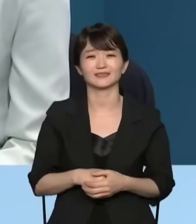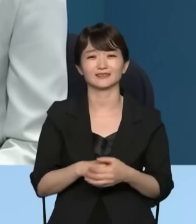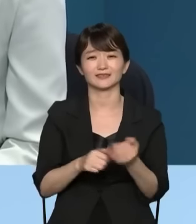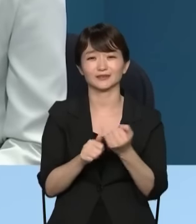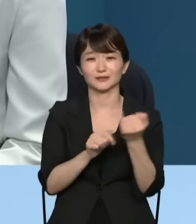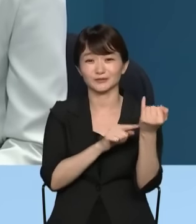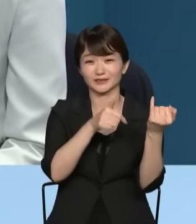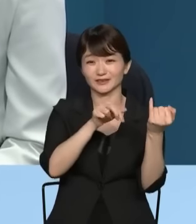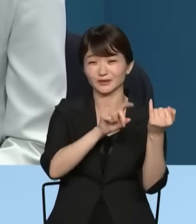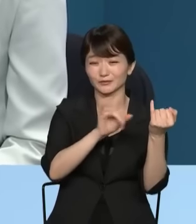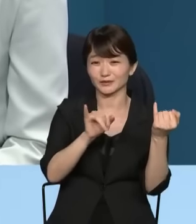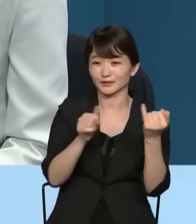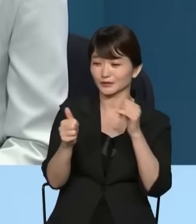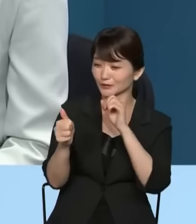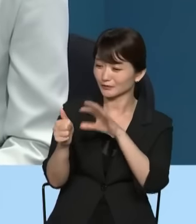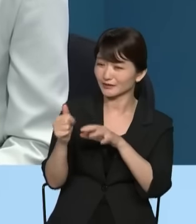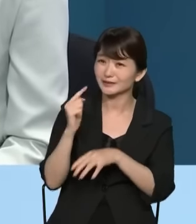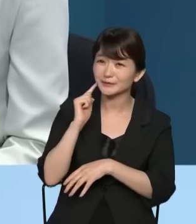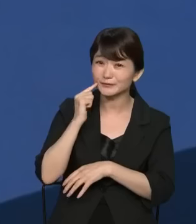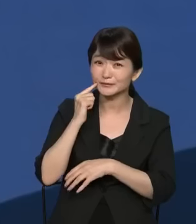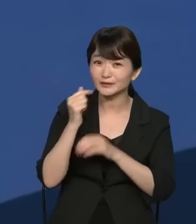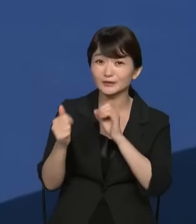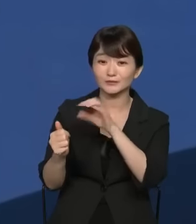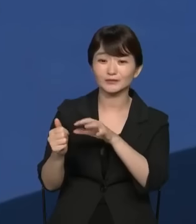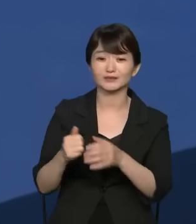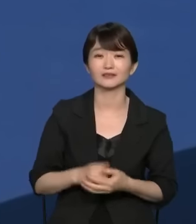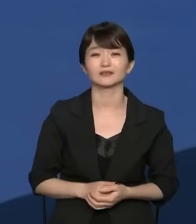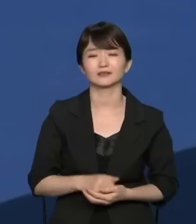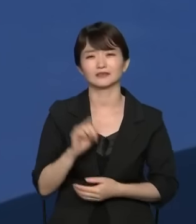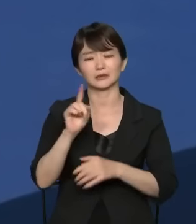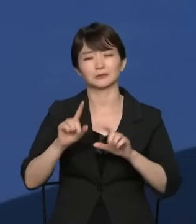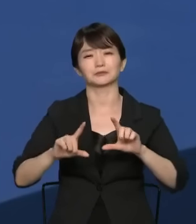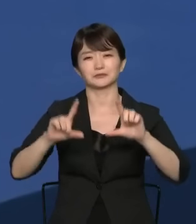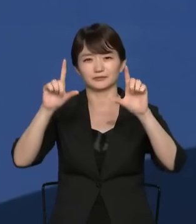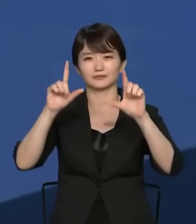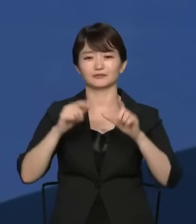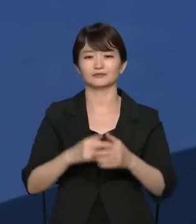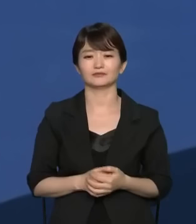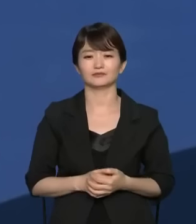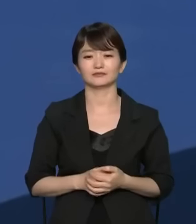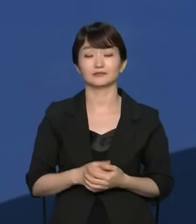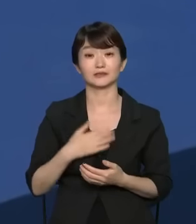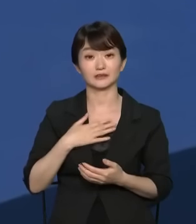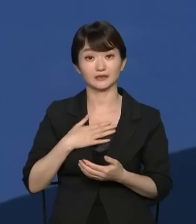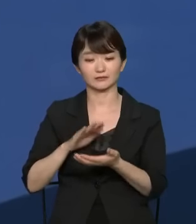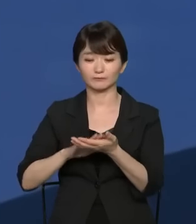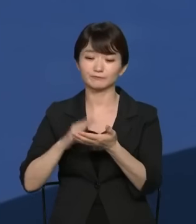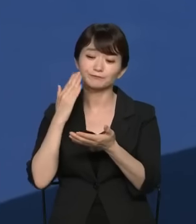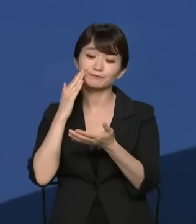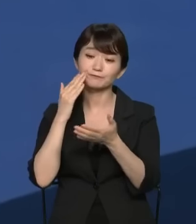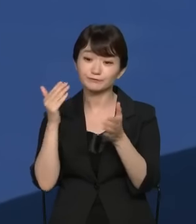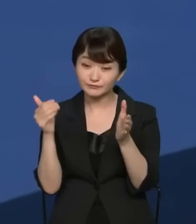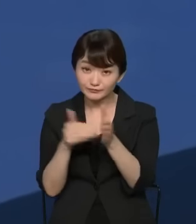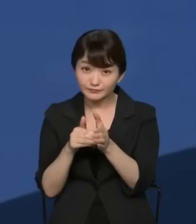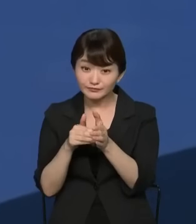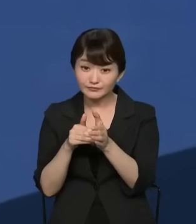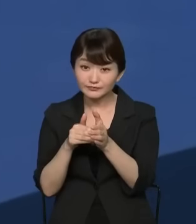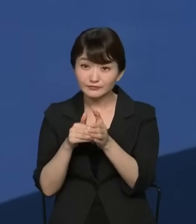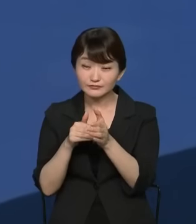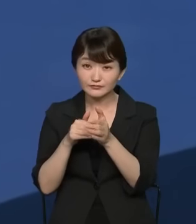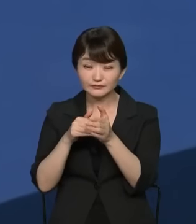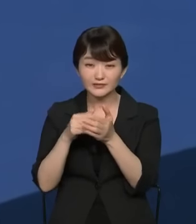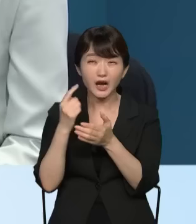예쁘다고 말씀을 해줬다고 하던데. 그냥 어느 날 제가 이제 분장을 다 마쳤는데 그 가발에 약간